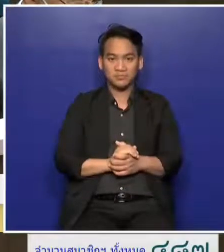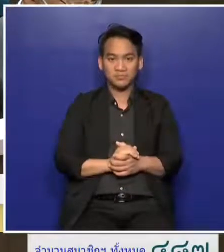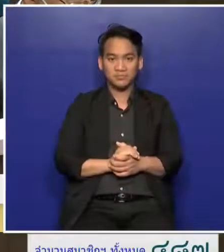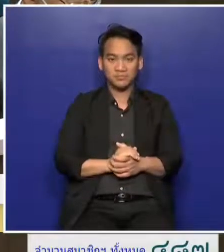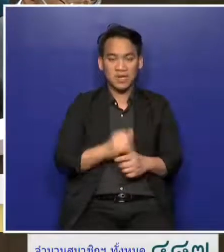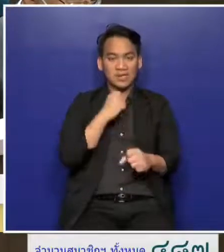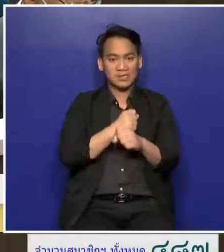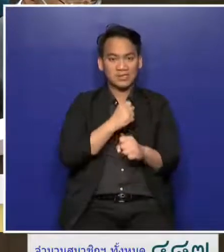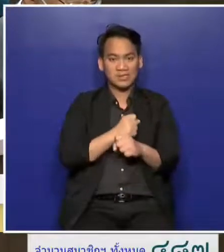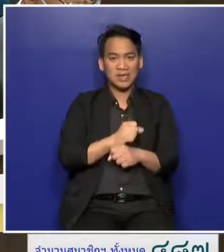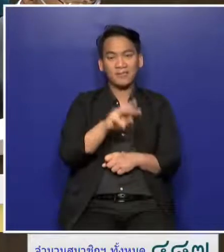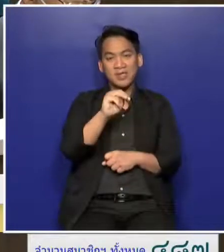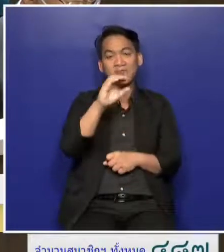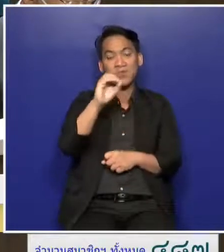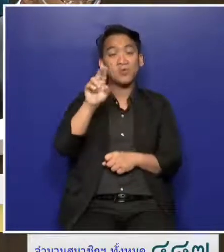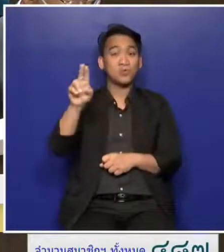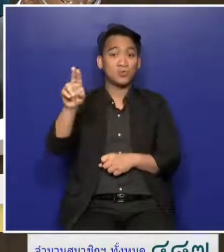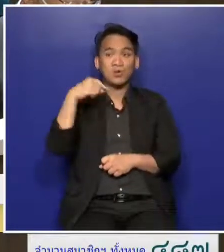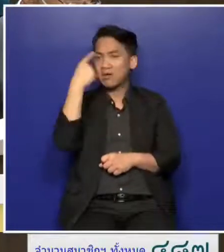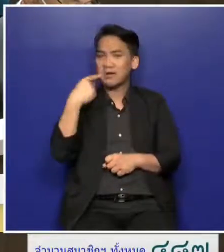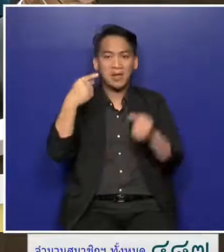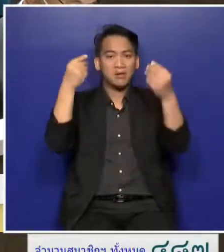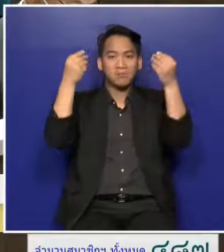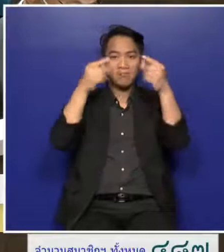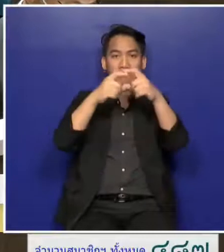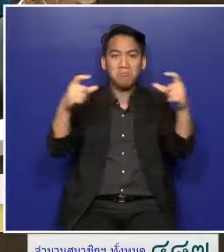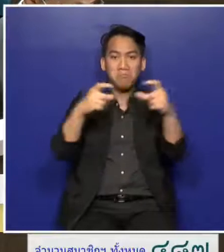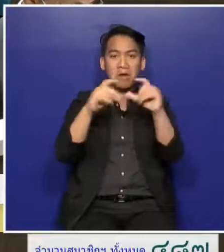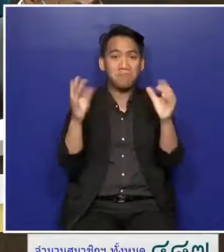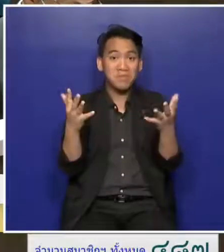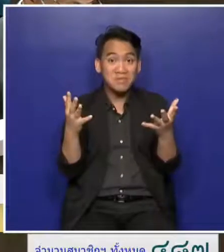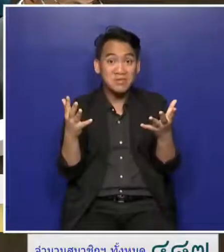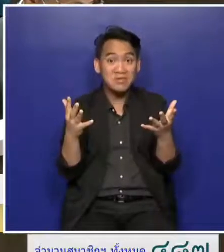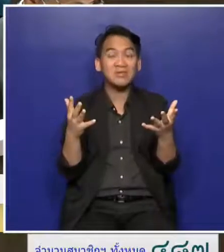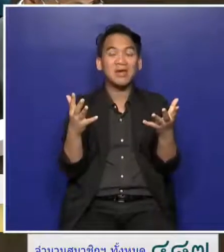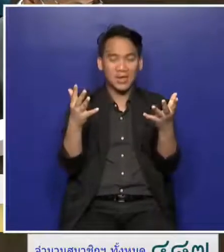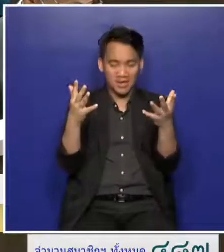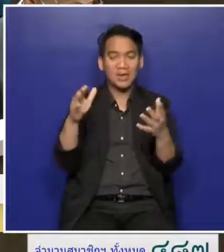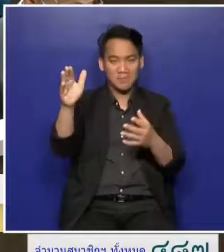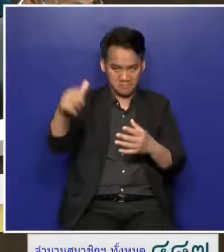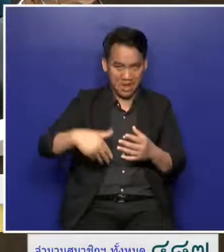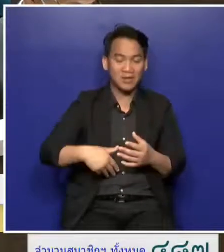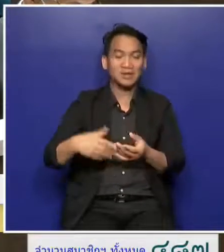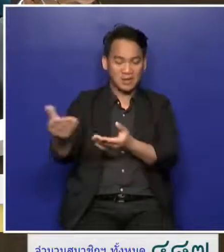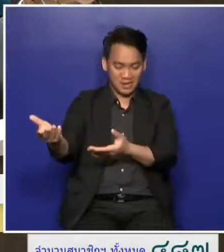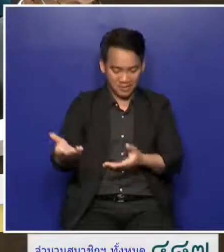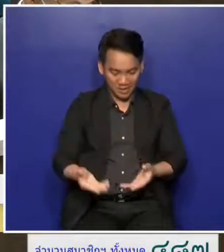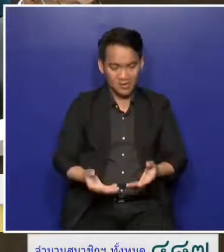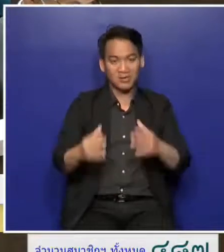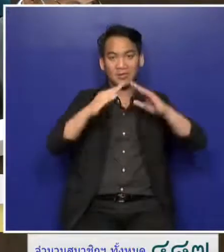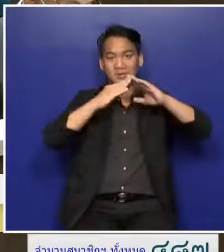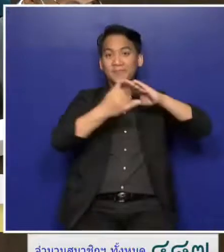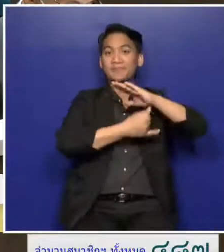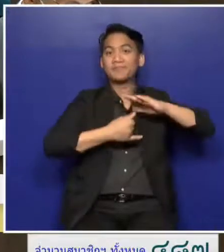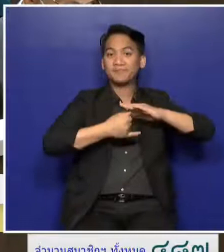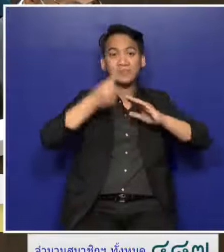ขึนธะเบีนแงงานต่างด้วที่ไม่มบัตรที่ยัไม่ขธะเบีนถูกต้องตามกฎหมายถ้าท่านมาผ่านการกกัวสบสีวัน